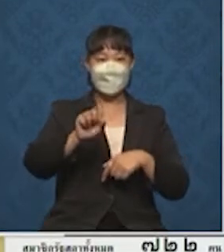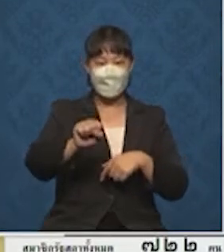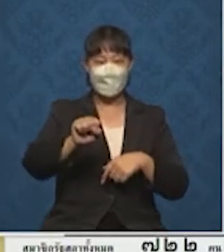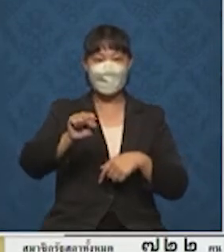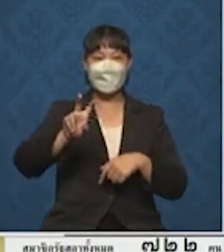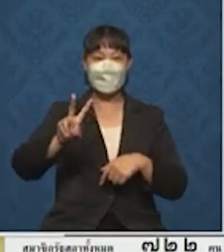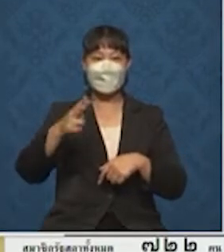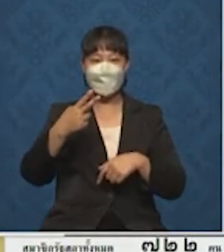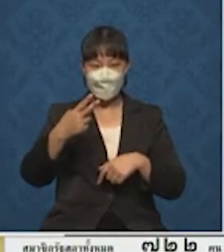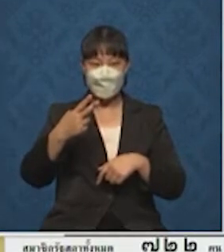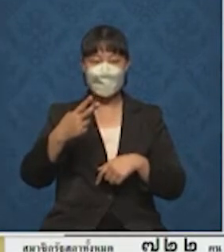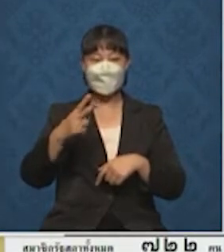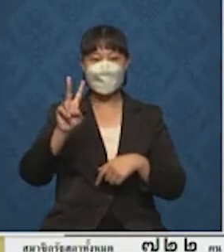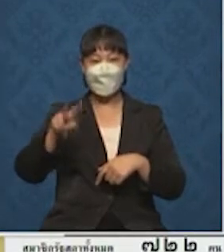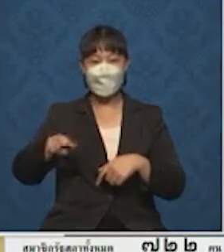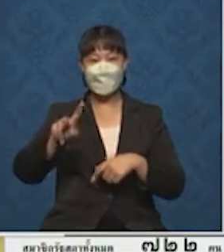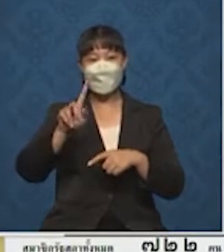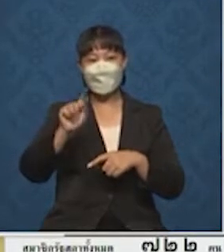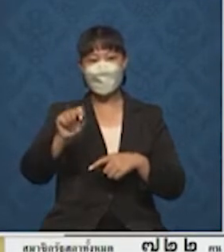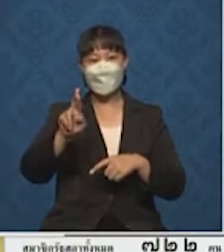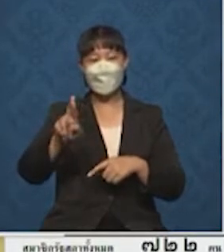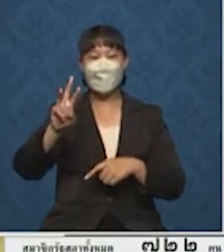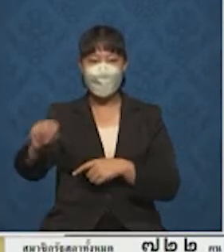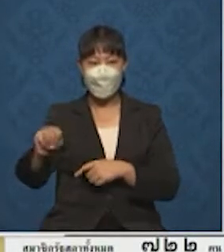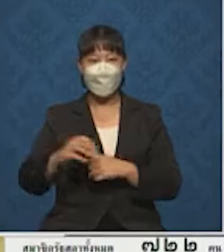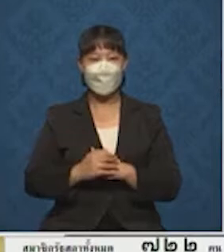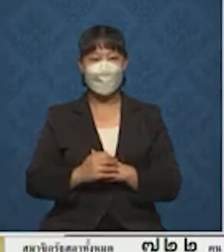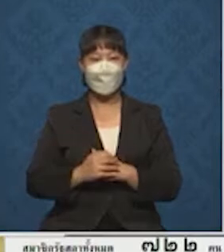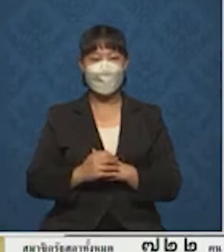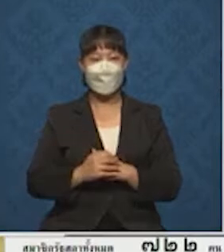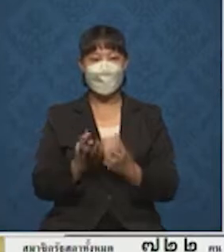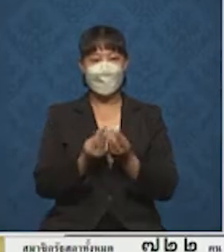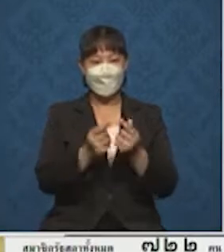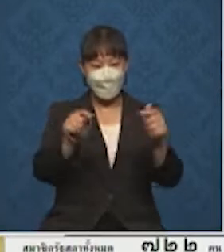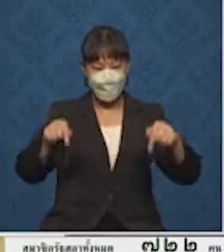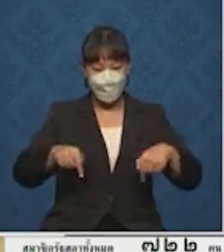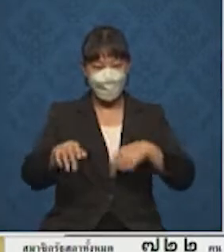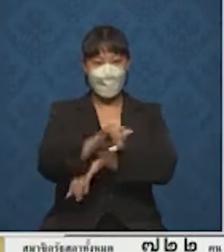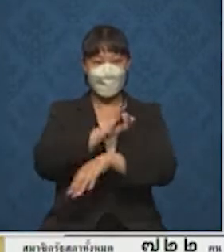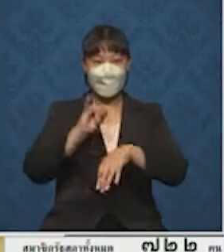000 ตลางเมตรมีพืนที่ทั้งหมด 120 ลาย